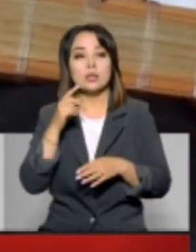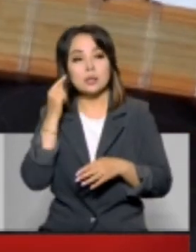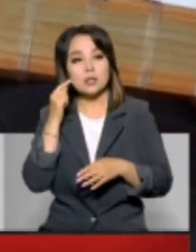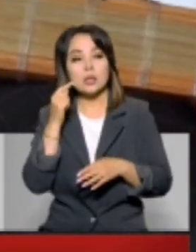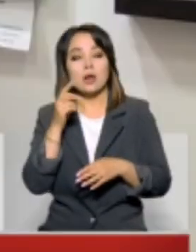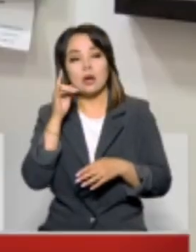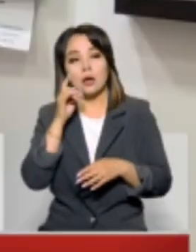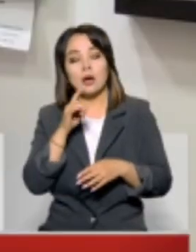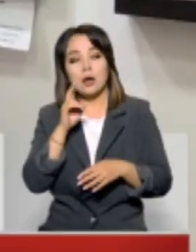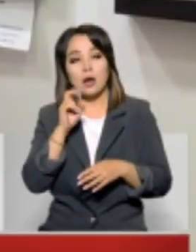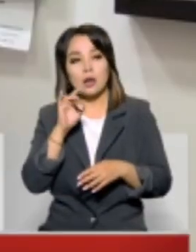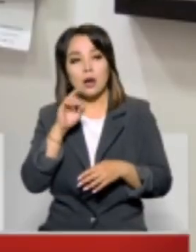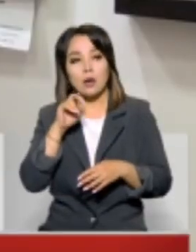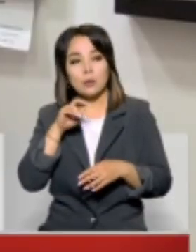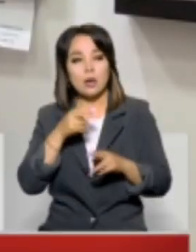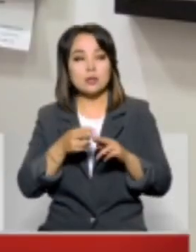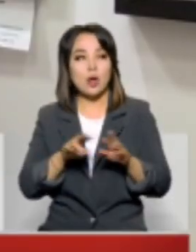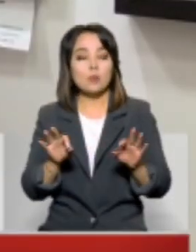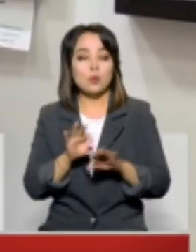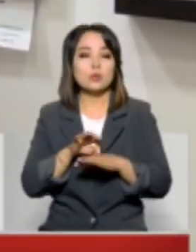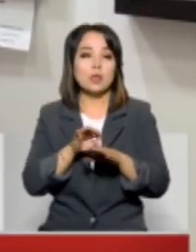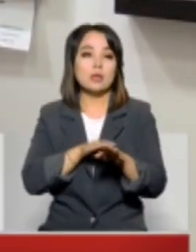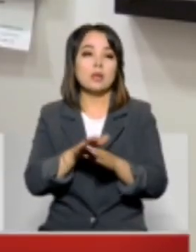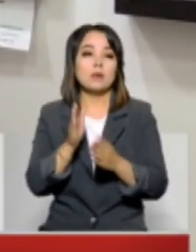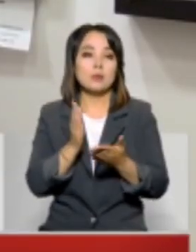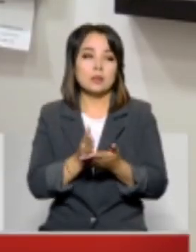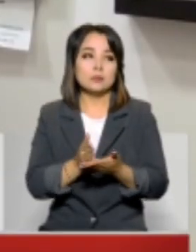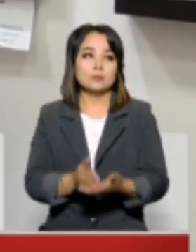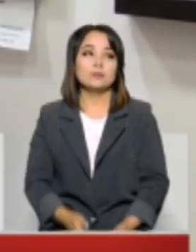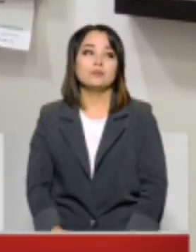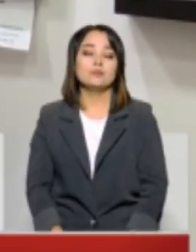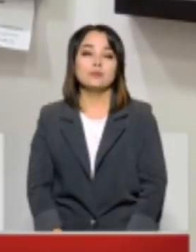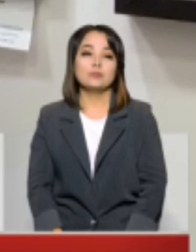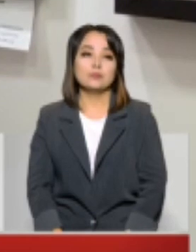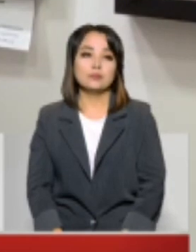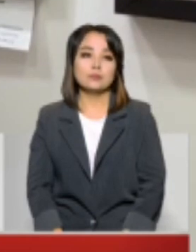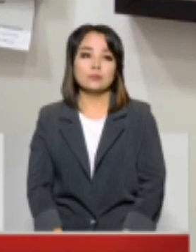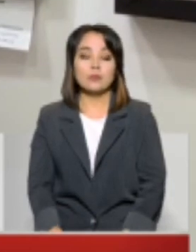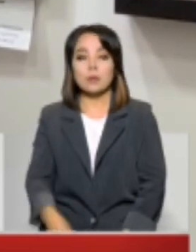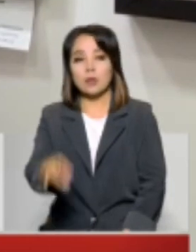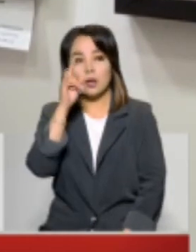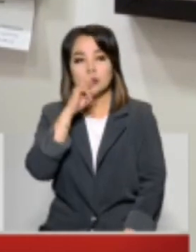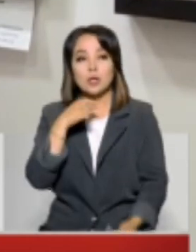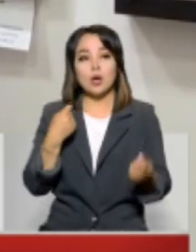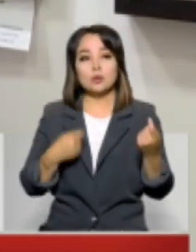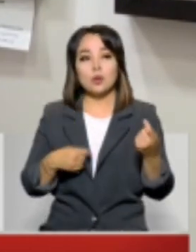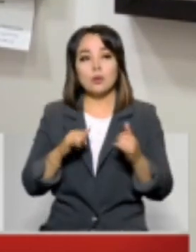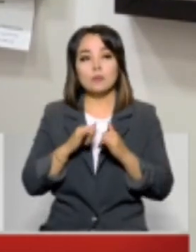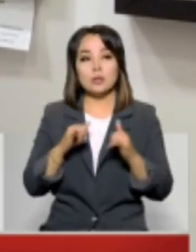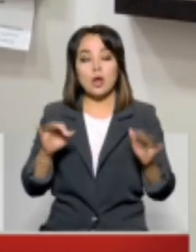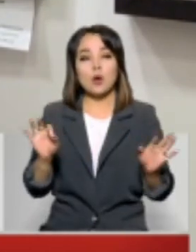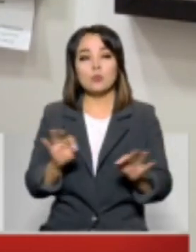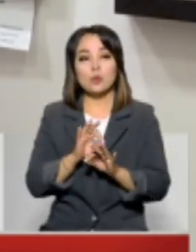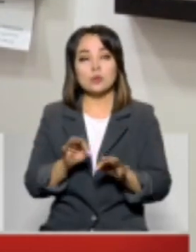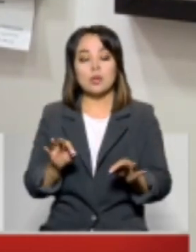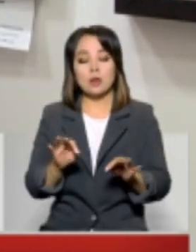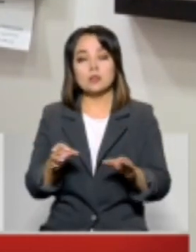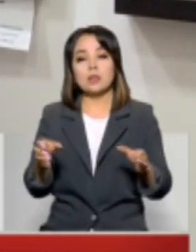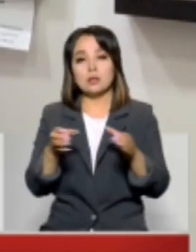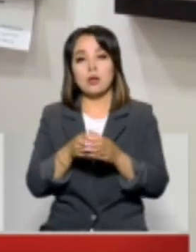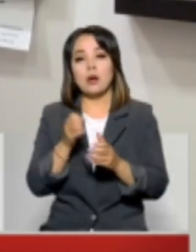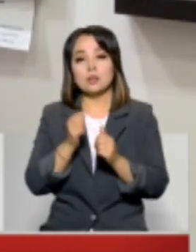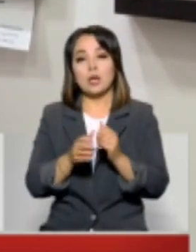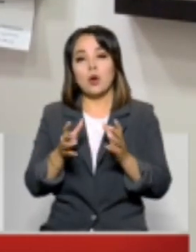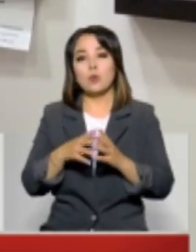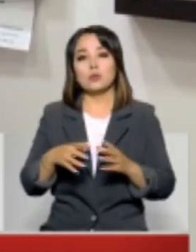домбырасы шырқалды. Уникальный инструмент, который все народные, он есть в каждой семье. Қазақтың домбырасы кең таралған музыкалық аспап меніңше әр